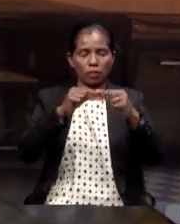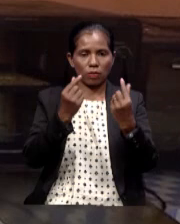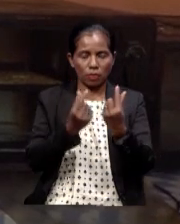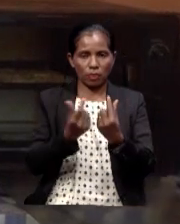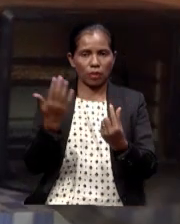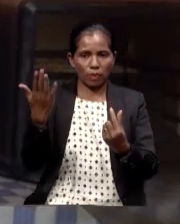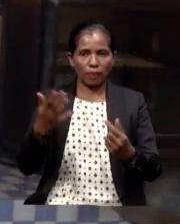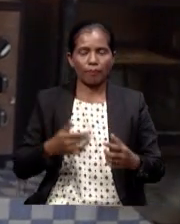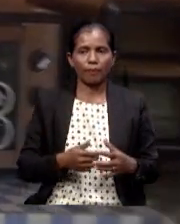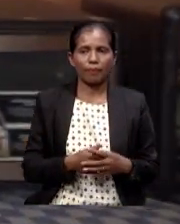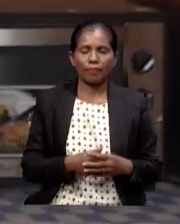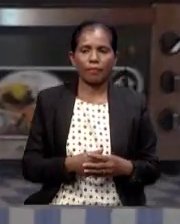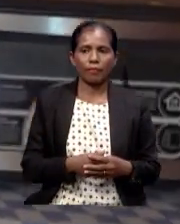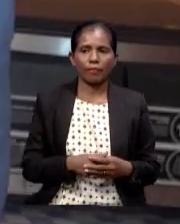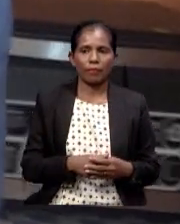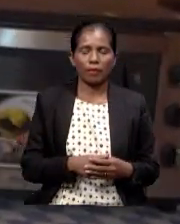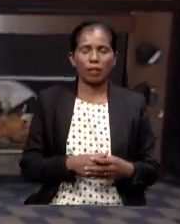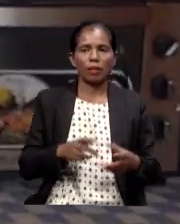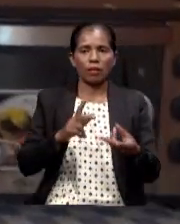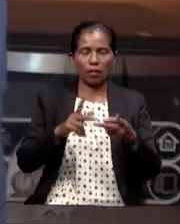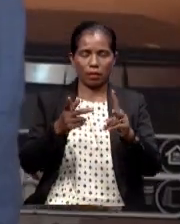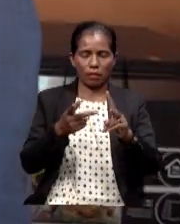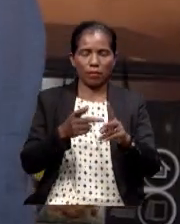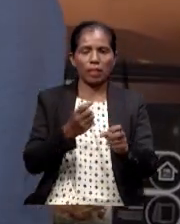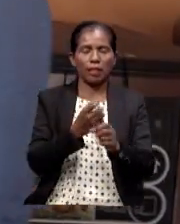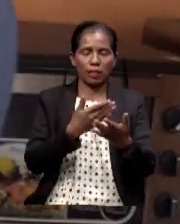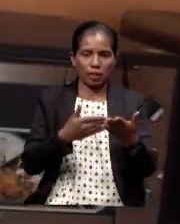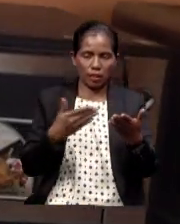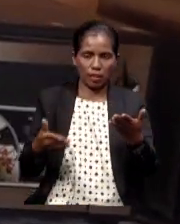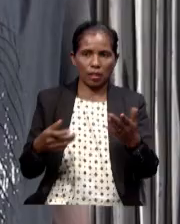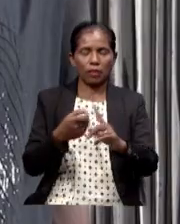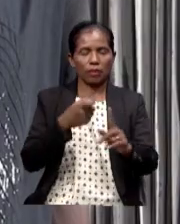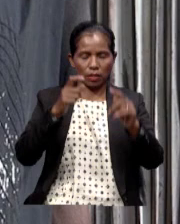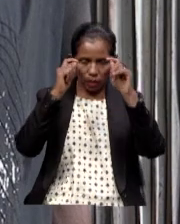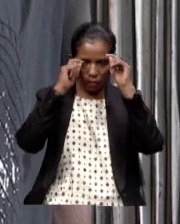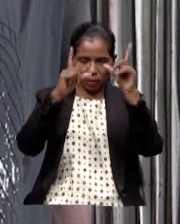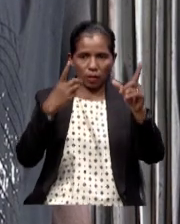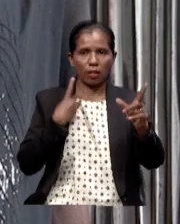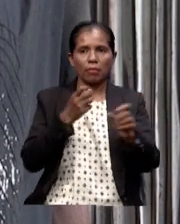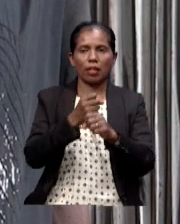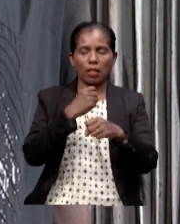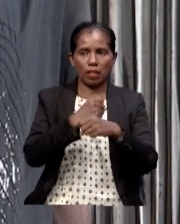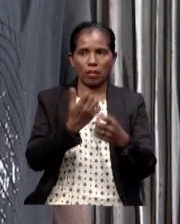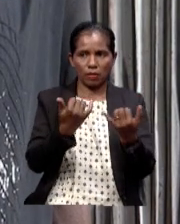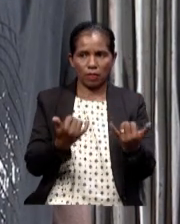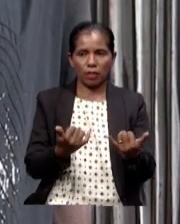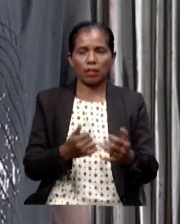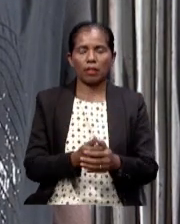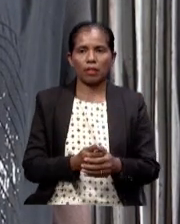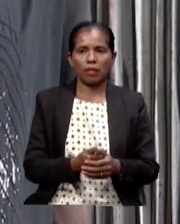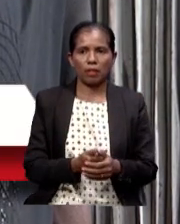Halo, produtu lokal, ne be maka ami produs dauk agora dadaun ne.